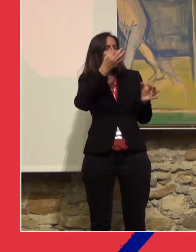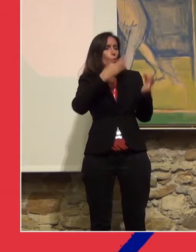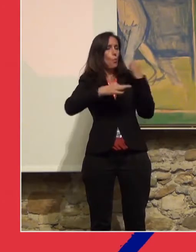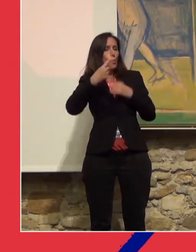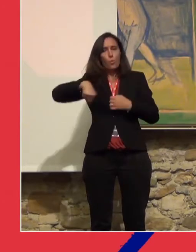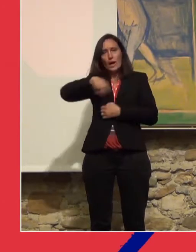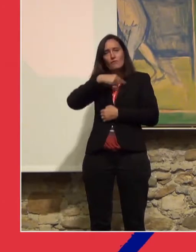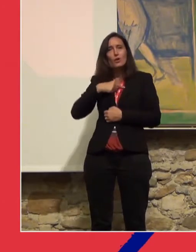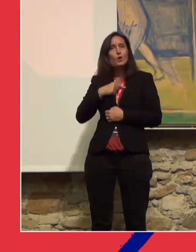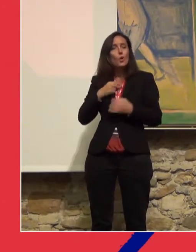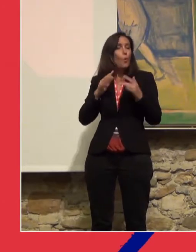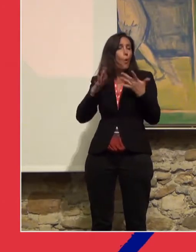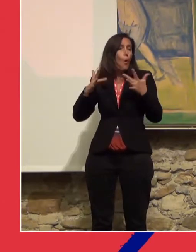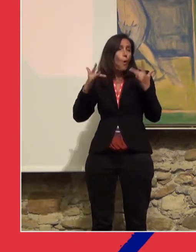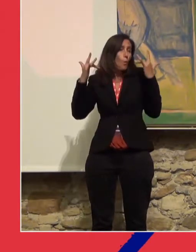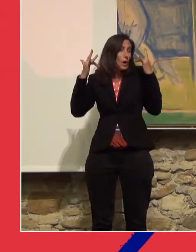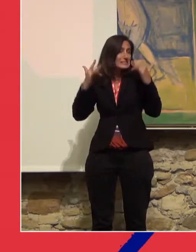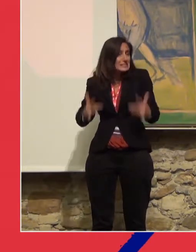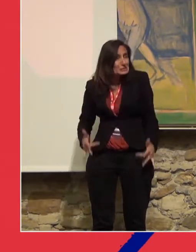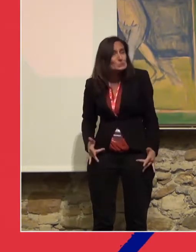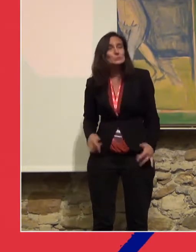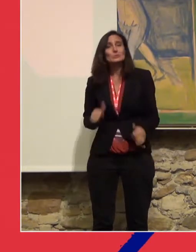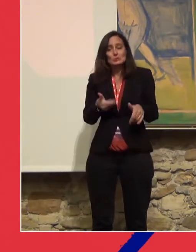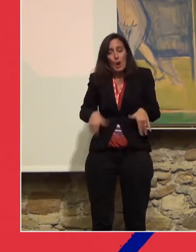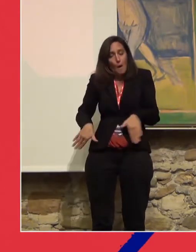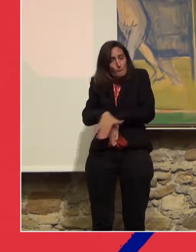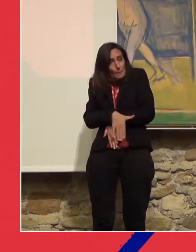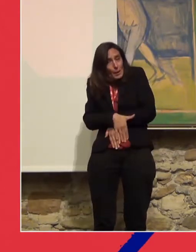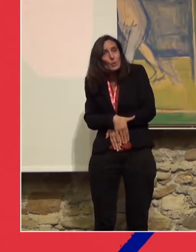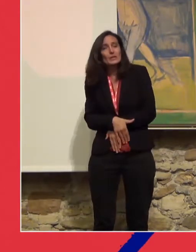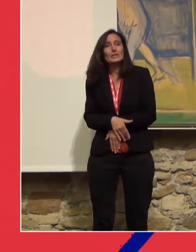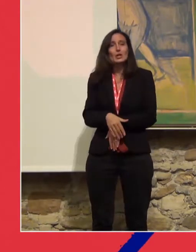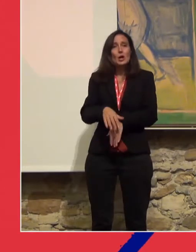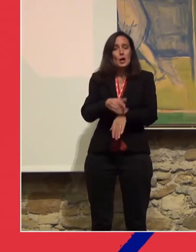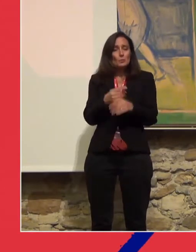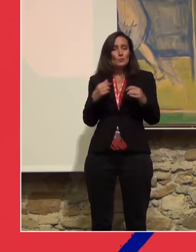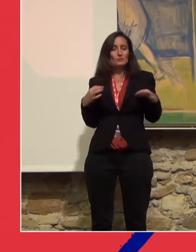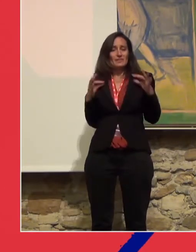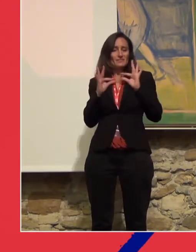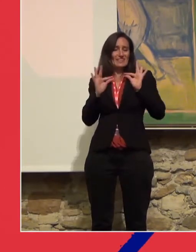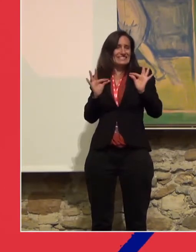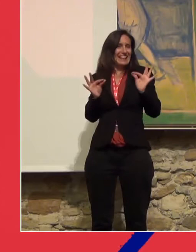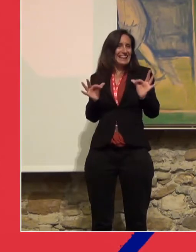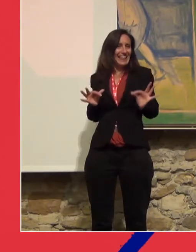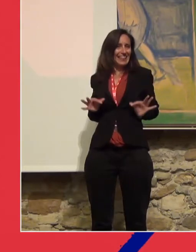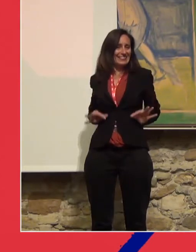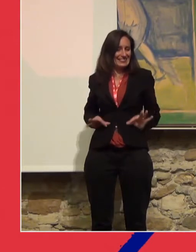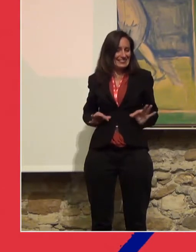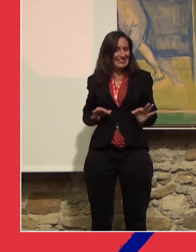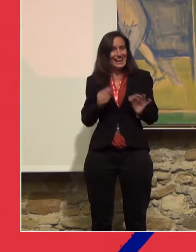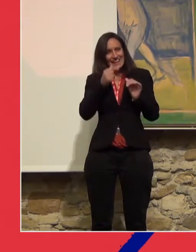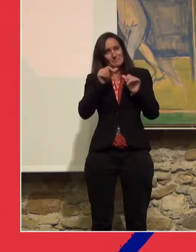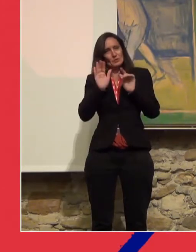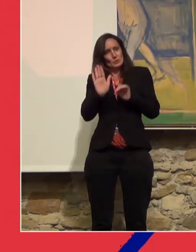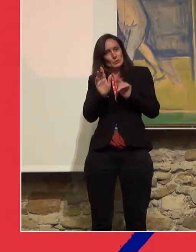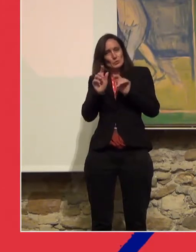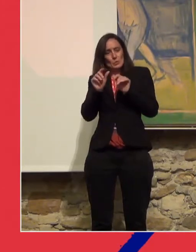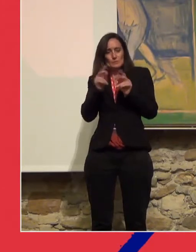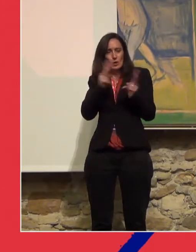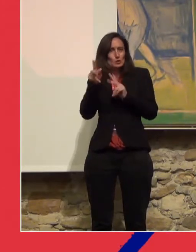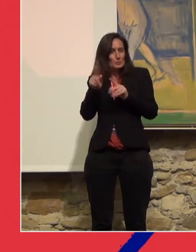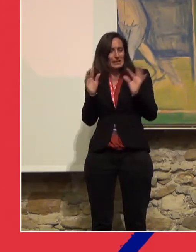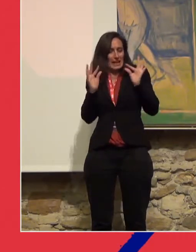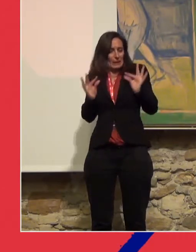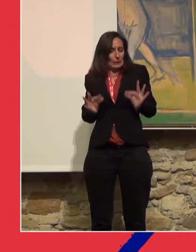con le vestaglie corte dell'ospedale, senza la forza per alimentarci o per espletare anche i bisogni più umili,